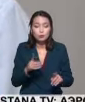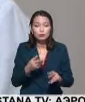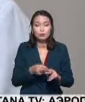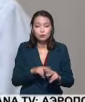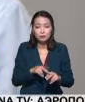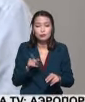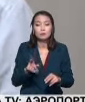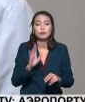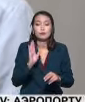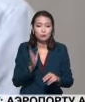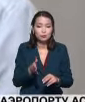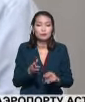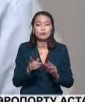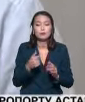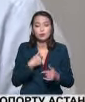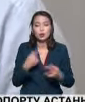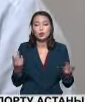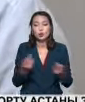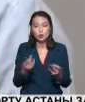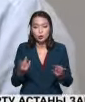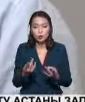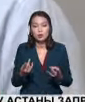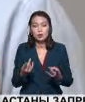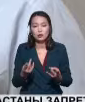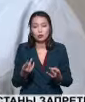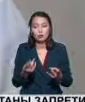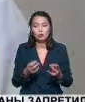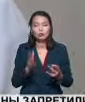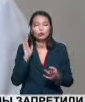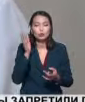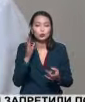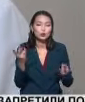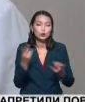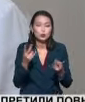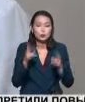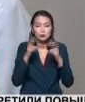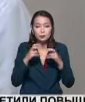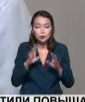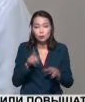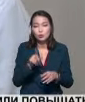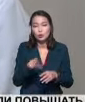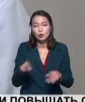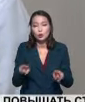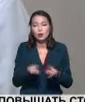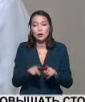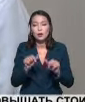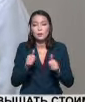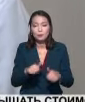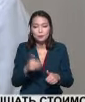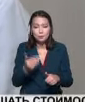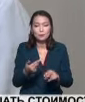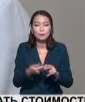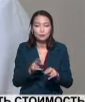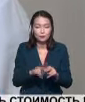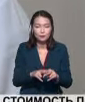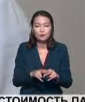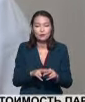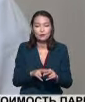и эти вещи мне нужны, возможно, в будущем будут. Такие люди подлежат оформлению в медико-социальные